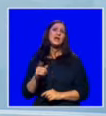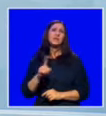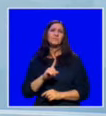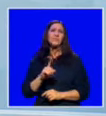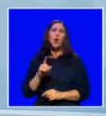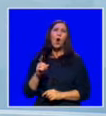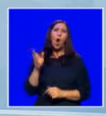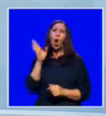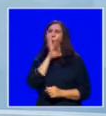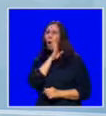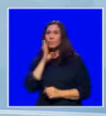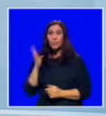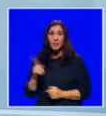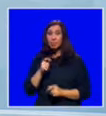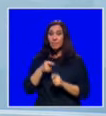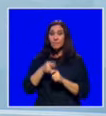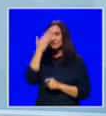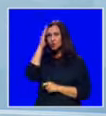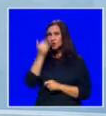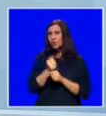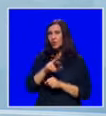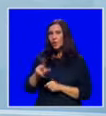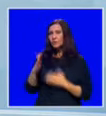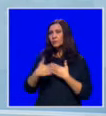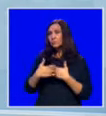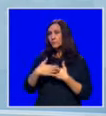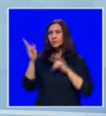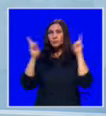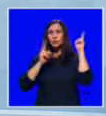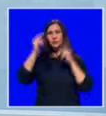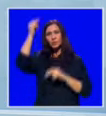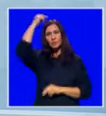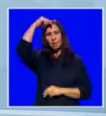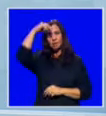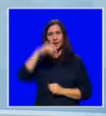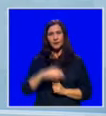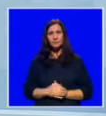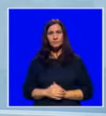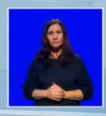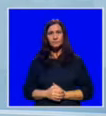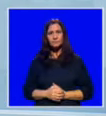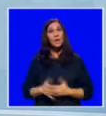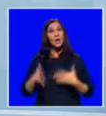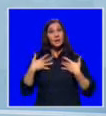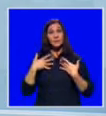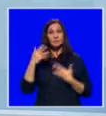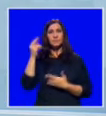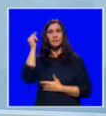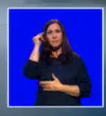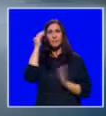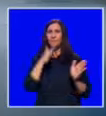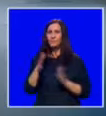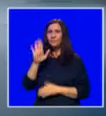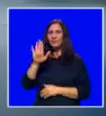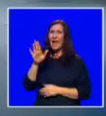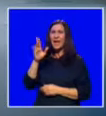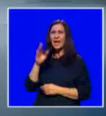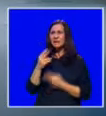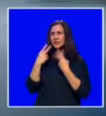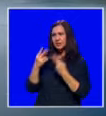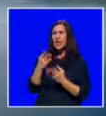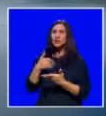не прави чест на колегите от Продължаваме промяната, Демократична България. Искам да припомня... Те изразяват само част от